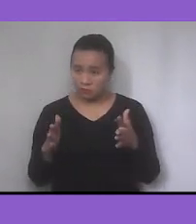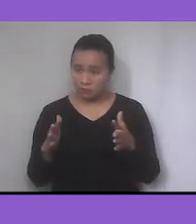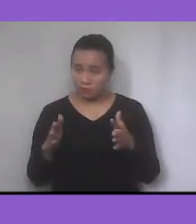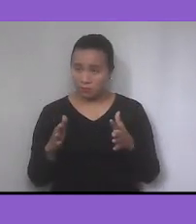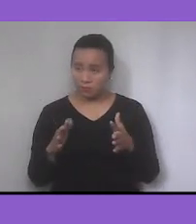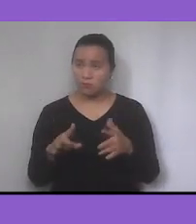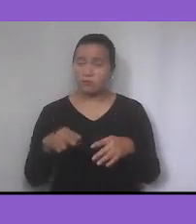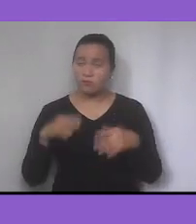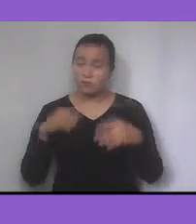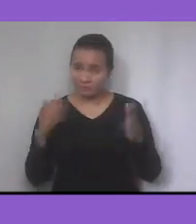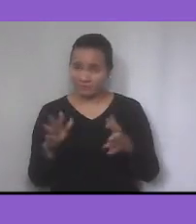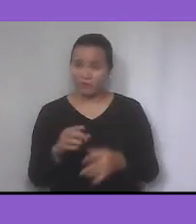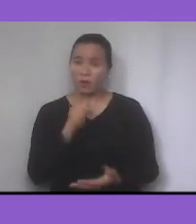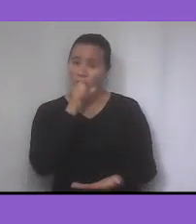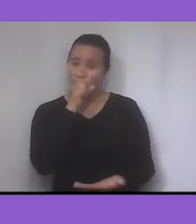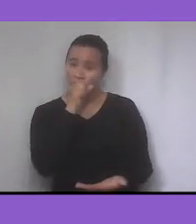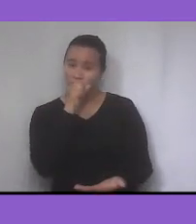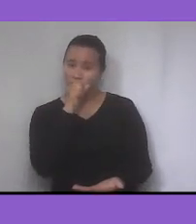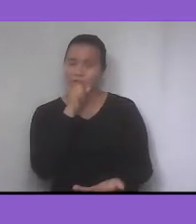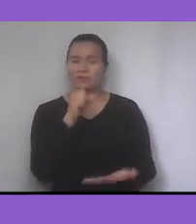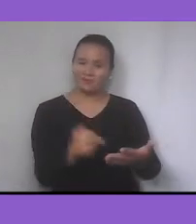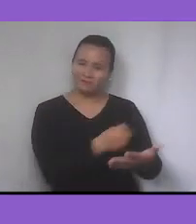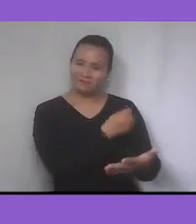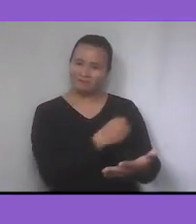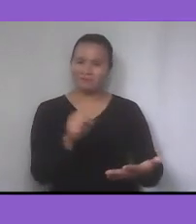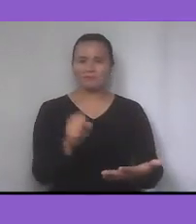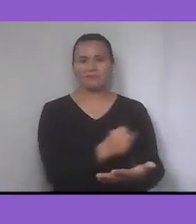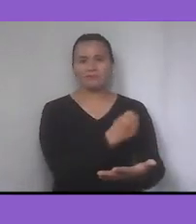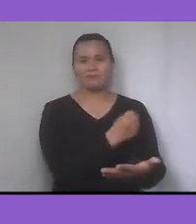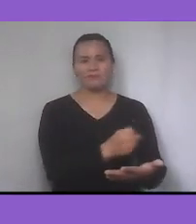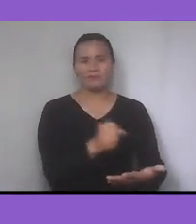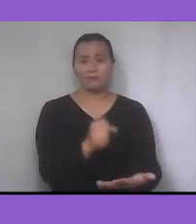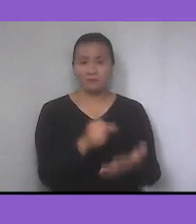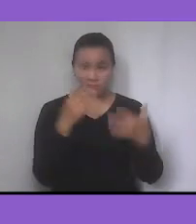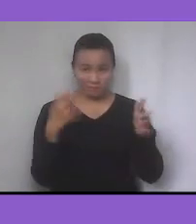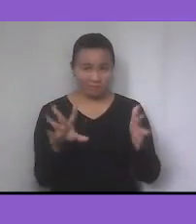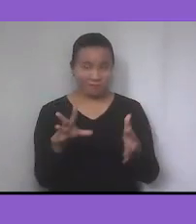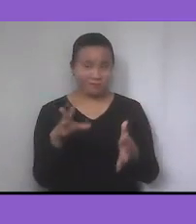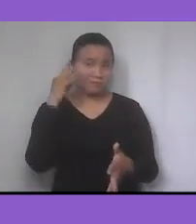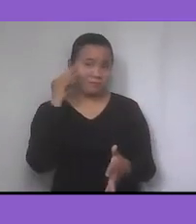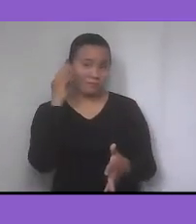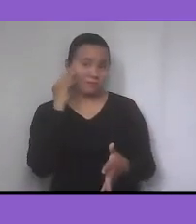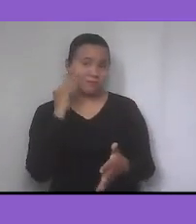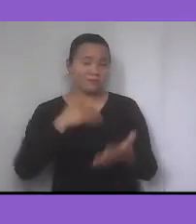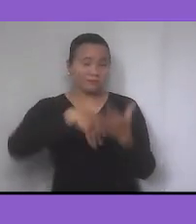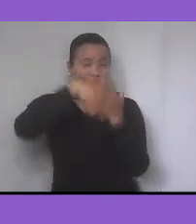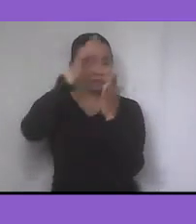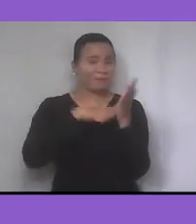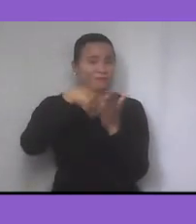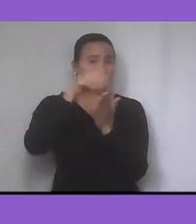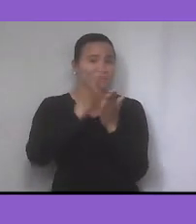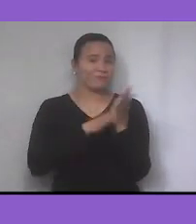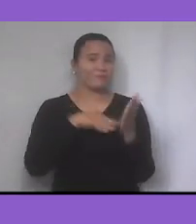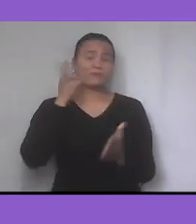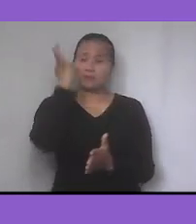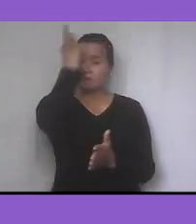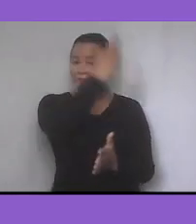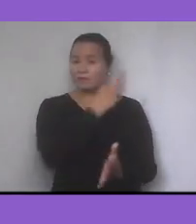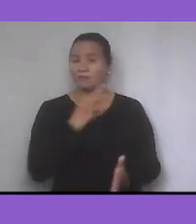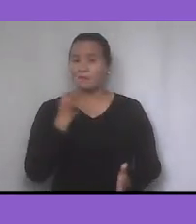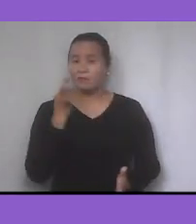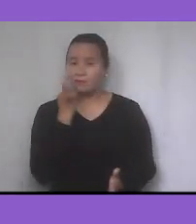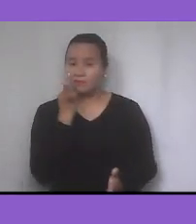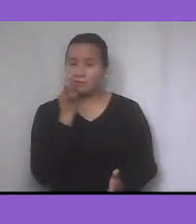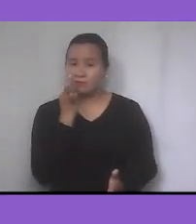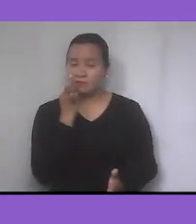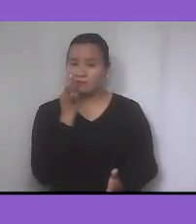Opo, nasubukan ko na yan. Nasubukan mo na bang magpintura sa mukha? Opo, nasubukan ko na yan. Nasubukan mo na